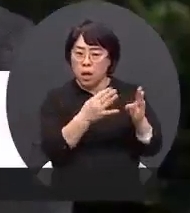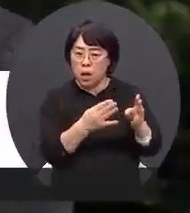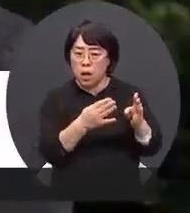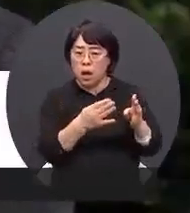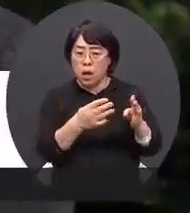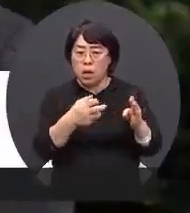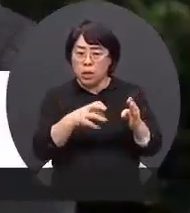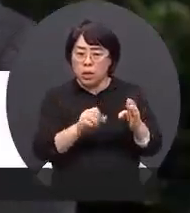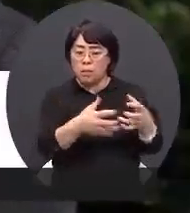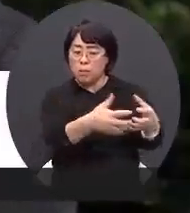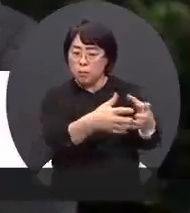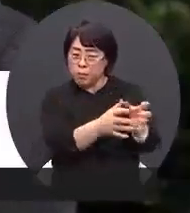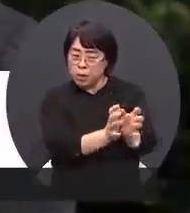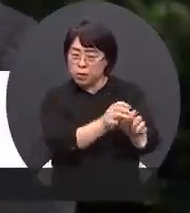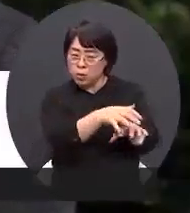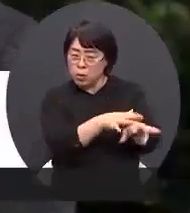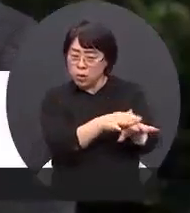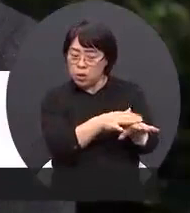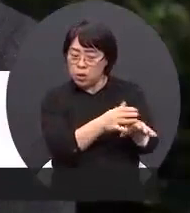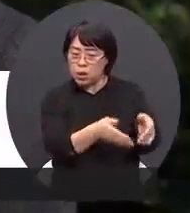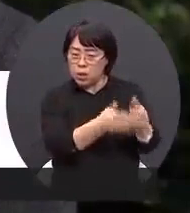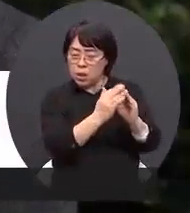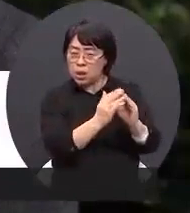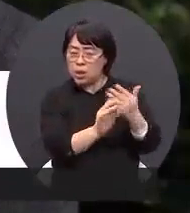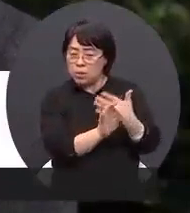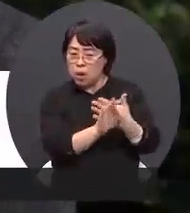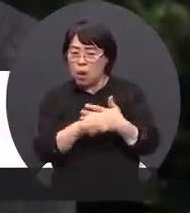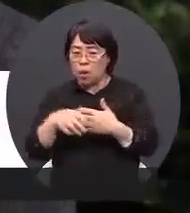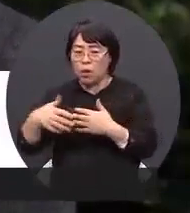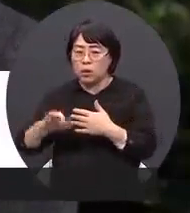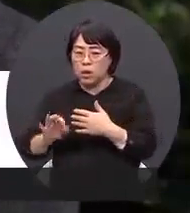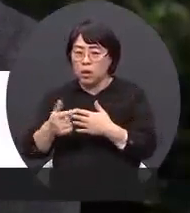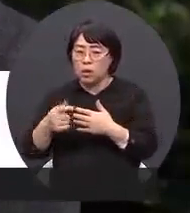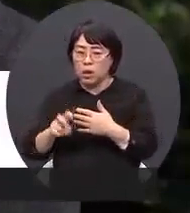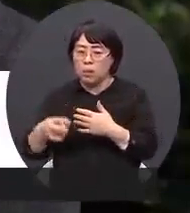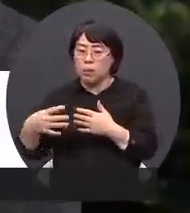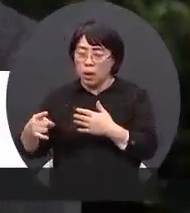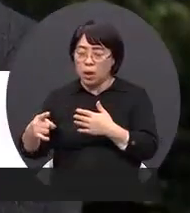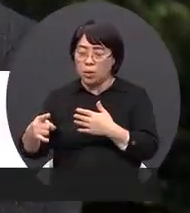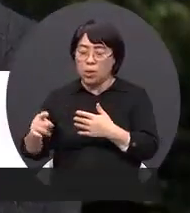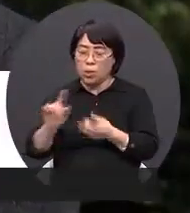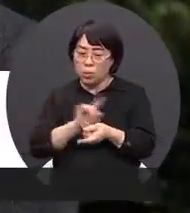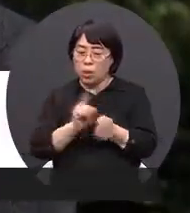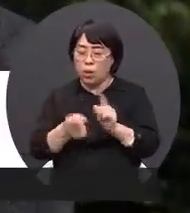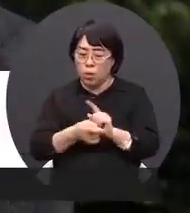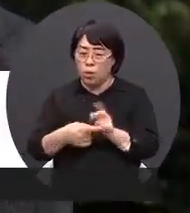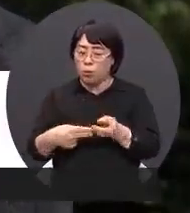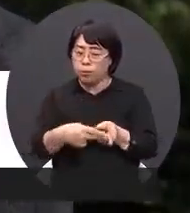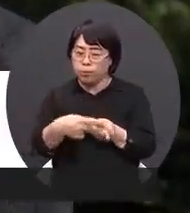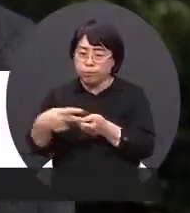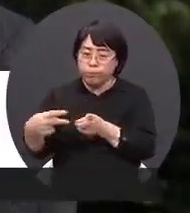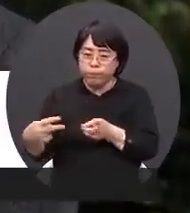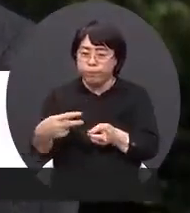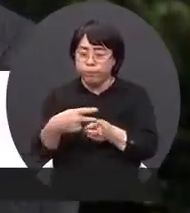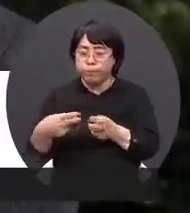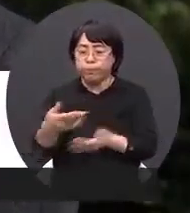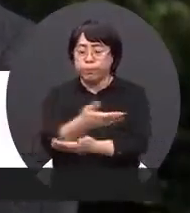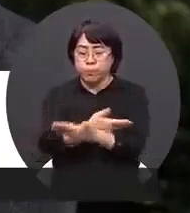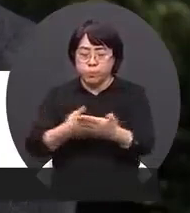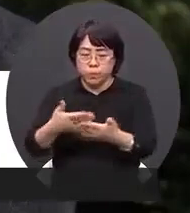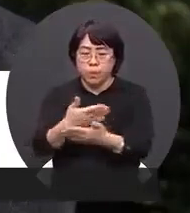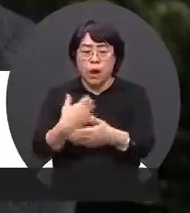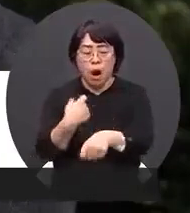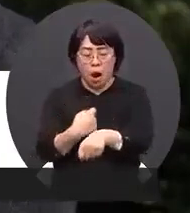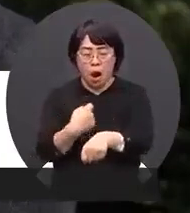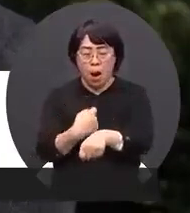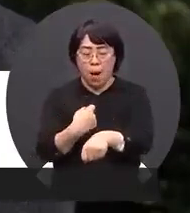철저히 생기면 우리 청남대 에서도 그쪽과 접속을 해서 뭐 서로 공존할